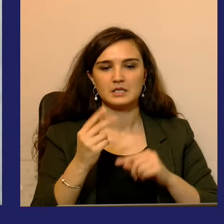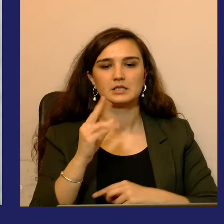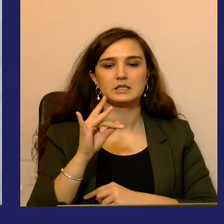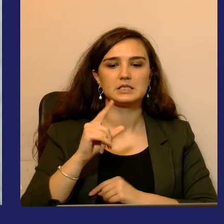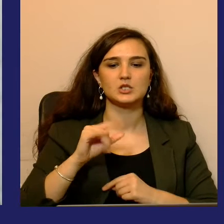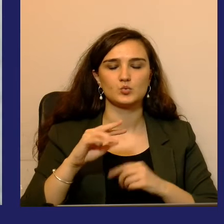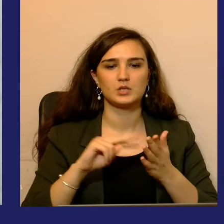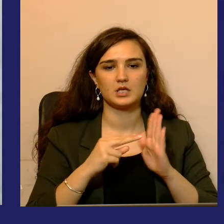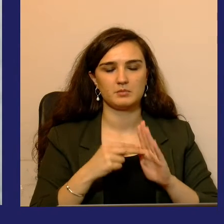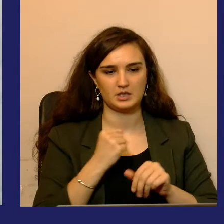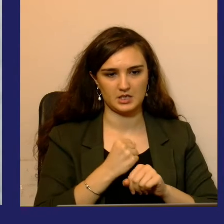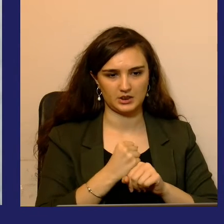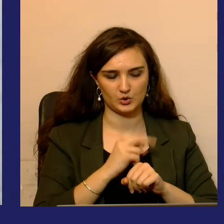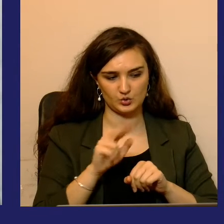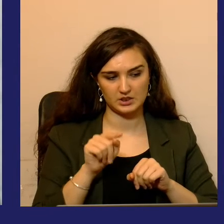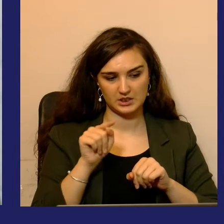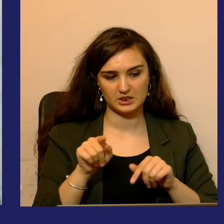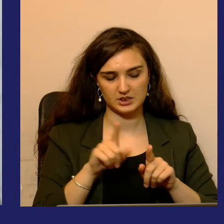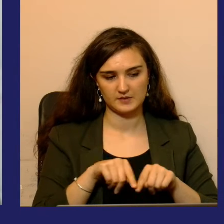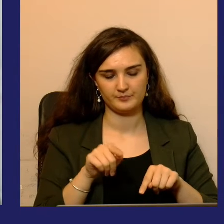გეგმები განახორციელოს და ის